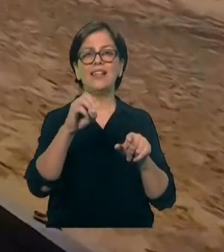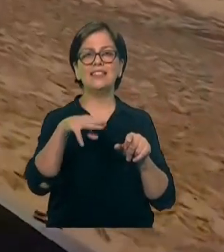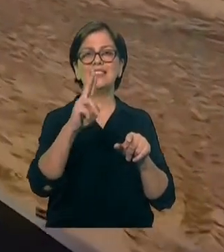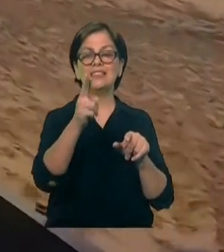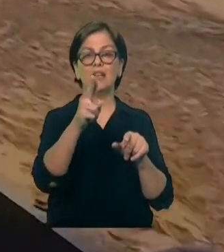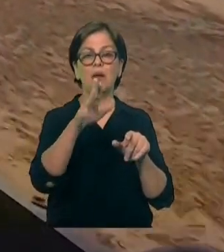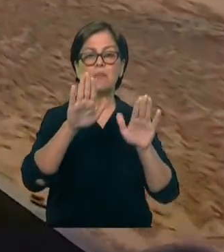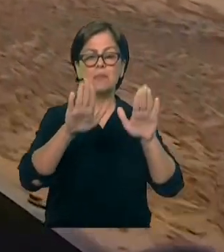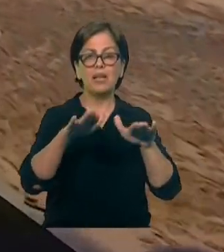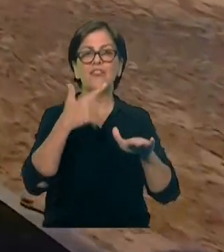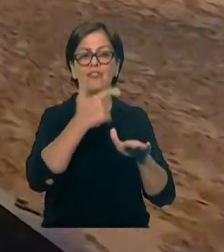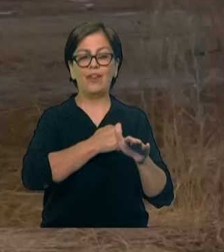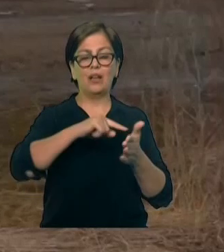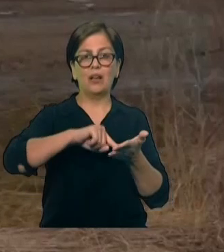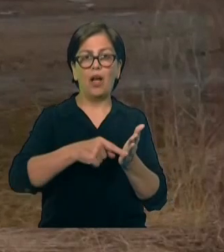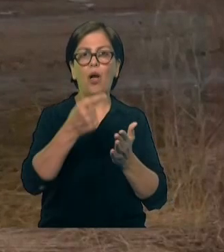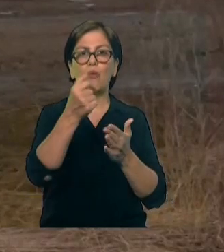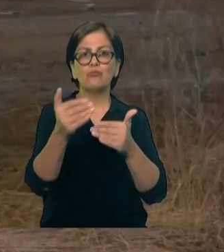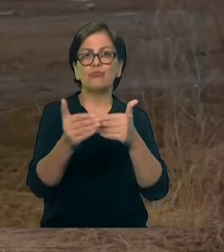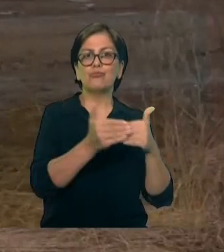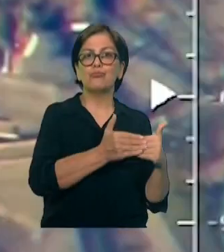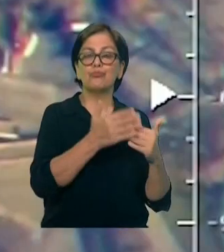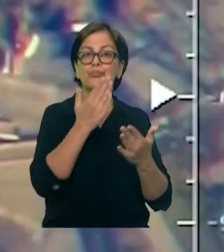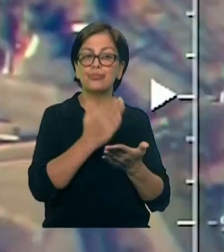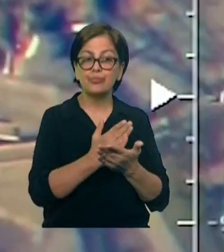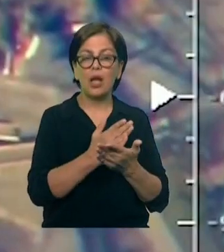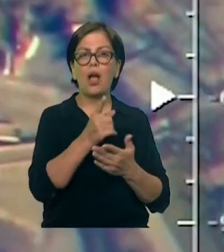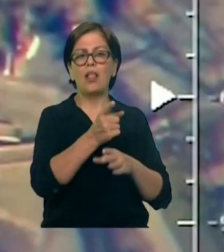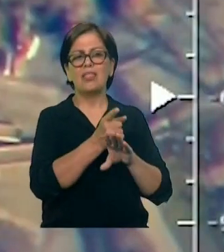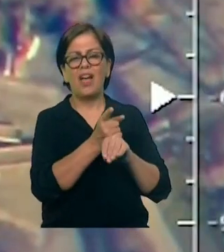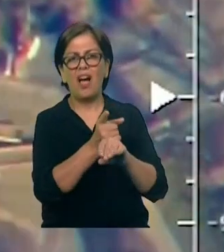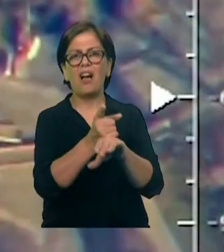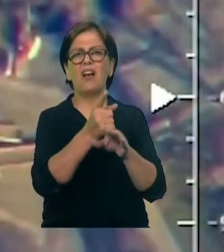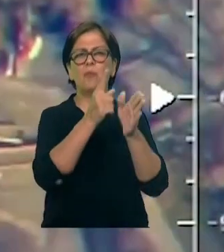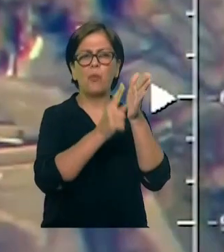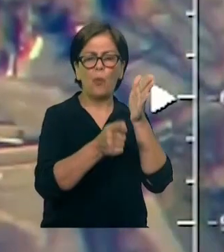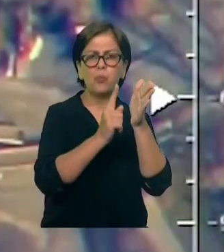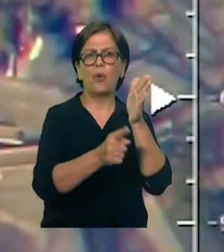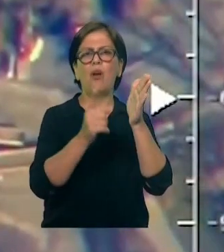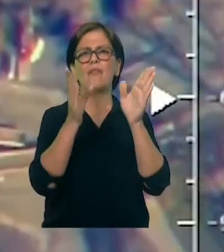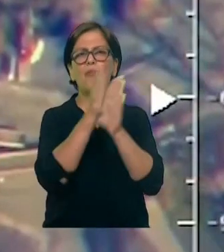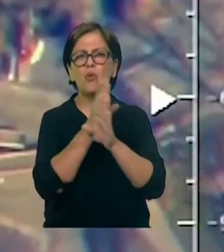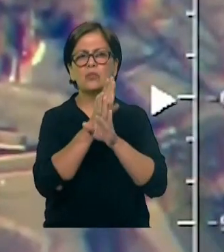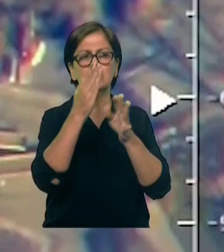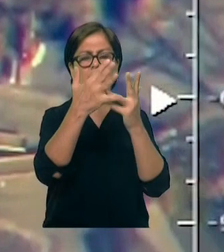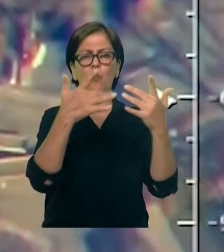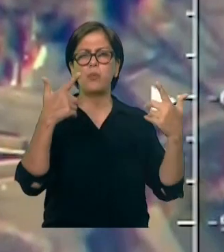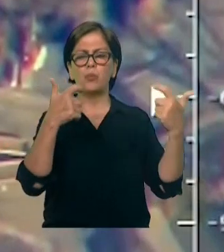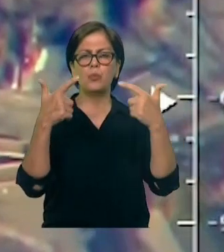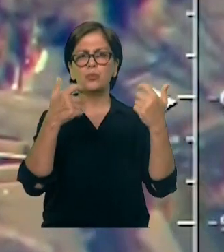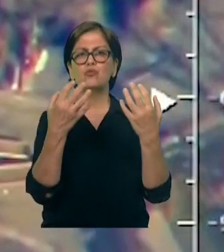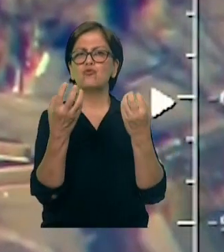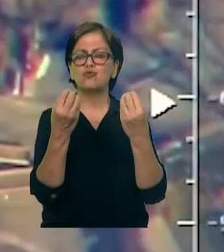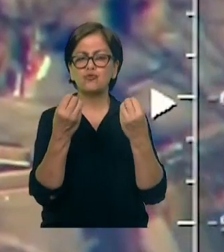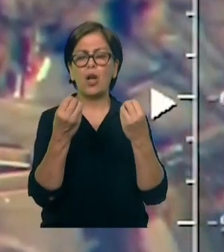piyada alayı öz mövqelərindən uzaqlaşıb. İşğalçılar tanklardan, aviasiyadan və artilleriyadan ateş açır, yalnız piyada keçidləri